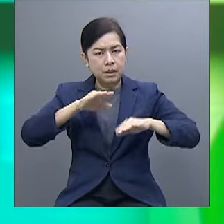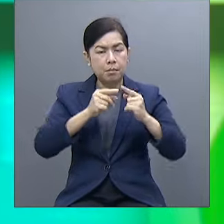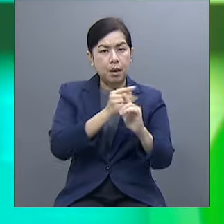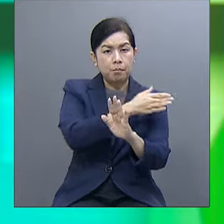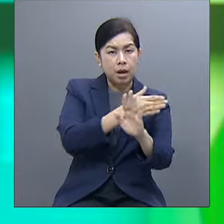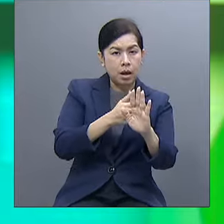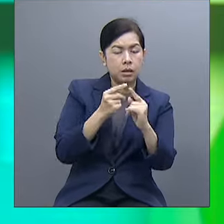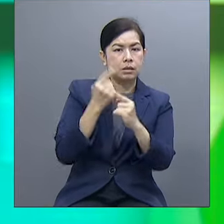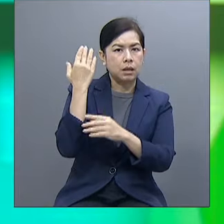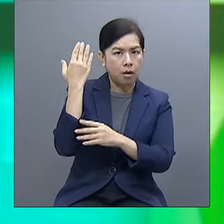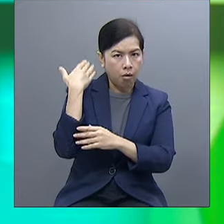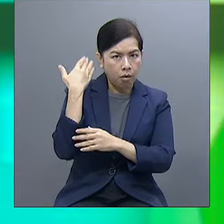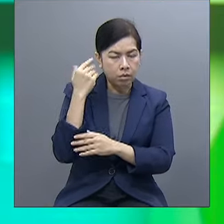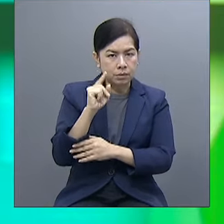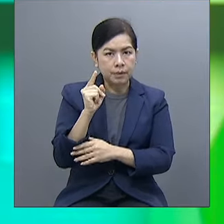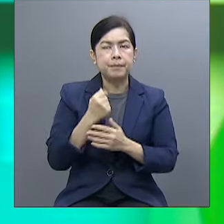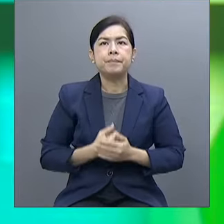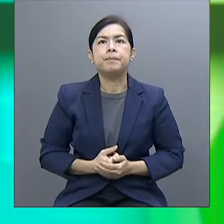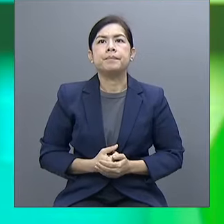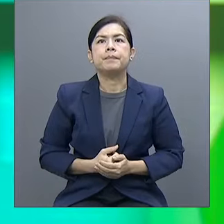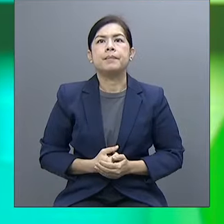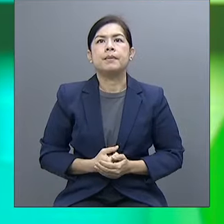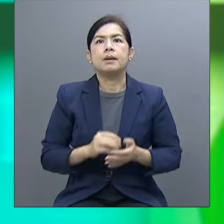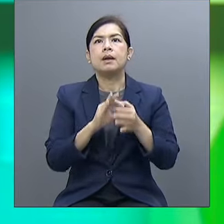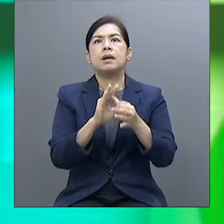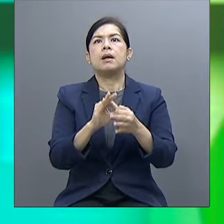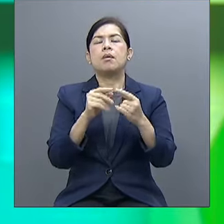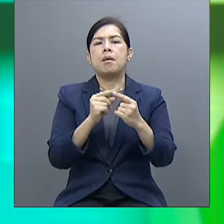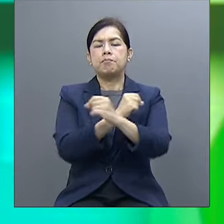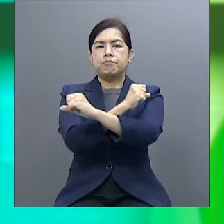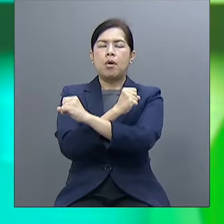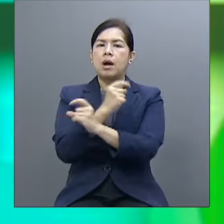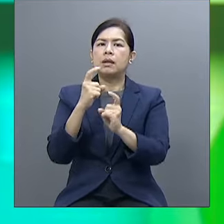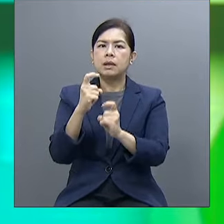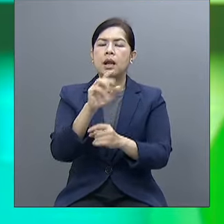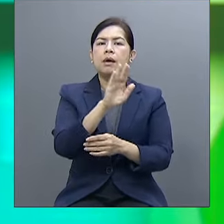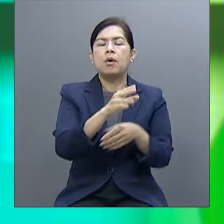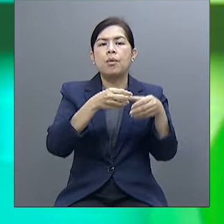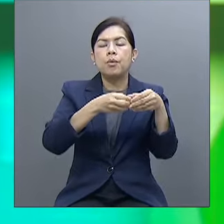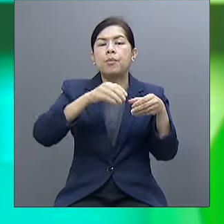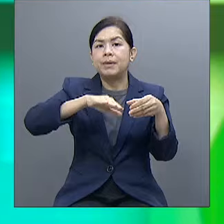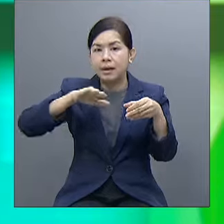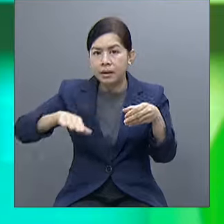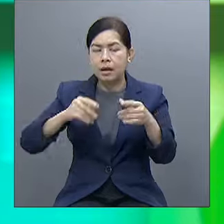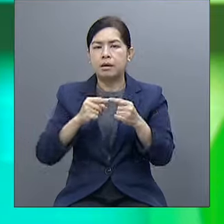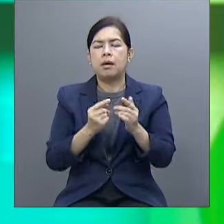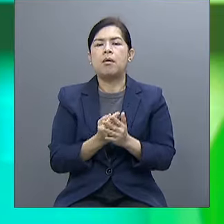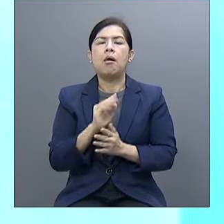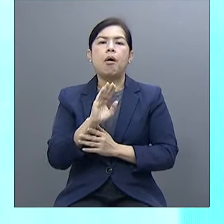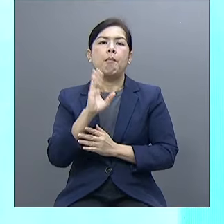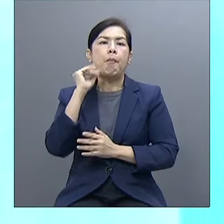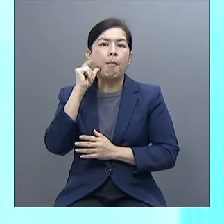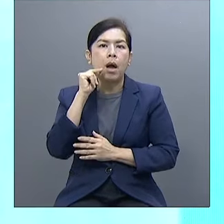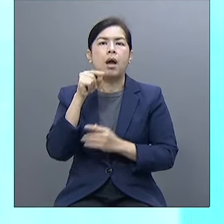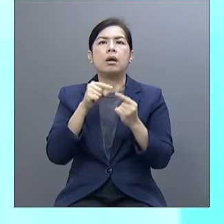จุนีถ้าเทียบกับในอดีตตอนนี้เนี่ยคิดว่าเรื่องของความปลอดภัยของทั้งเด็กและผู้ปกครองที่จะพาเด็กไปส่งโรงเรียนเนี่ยแหละค่ะ